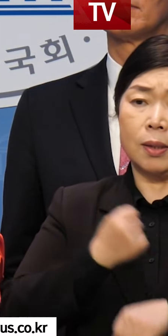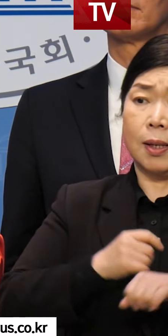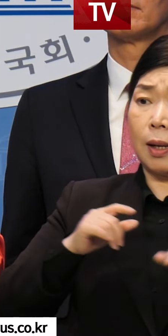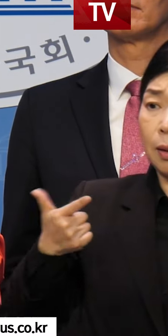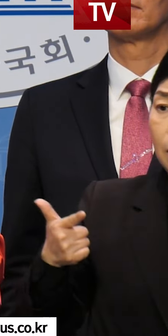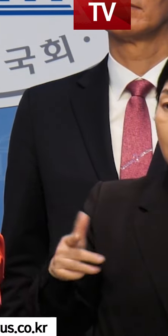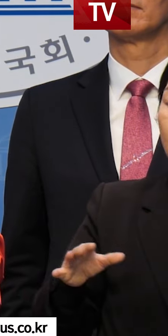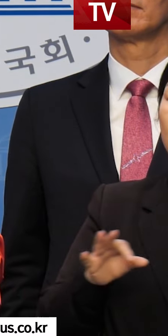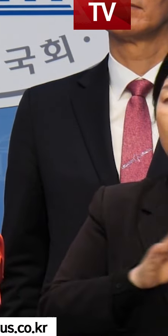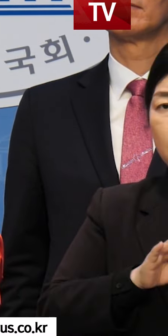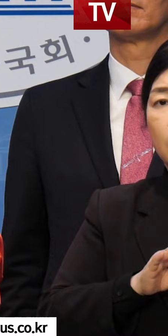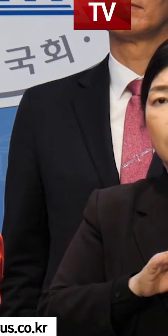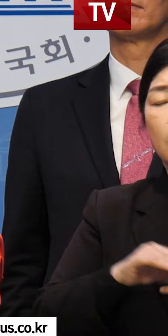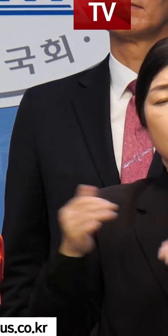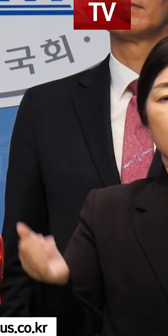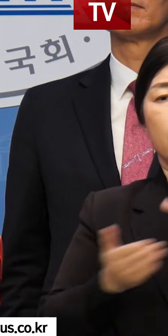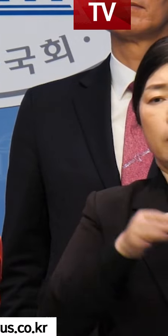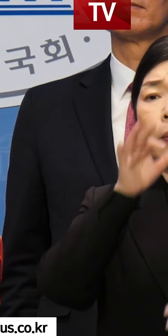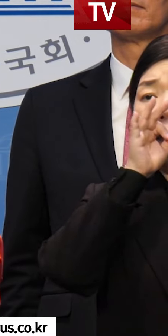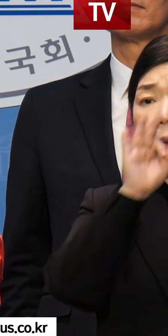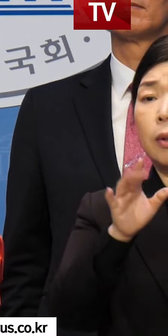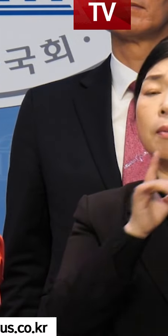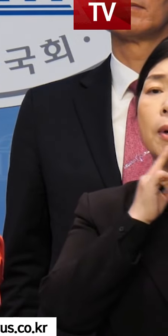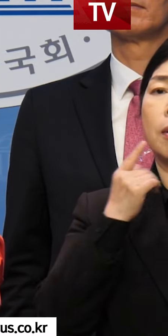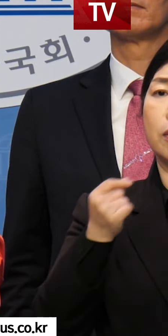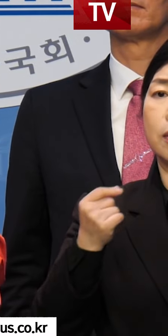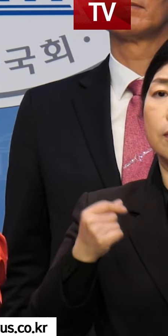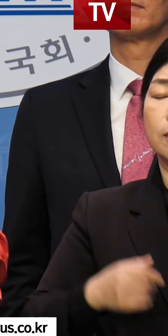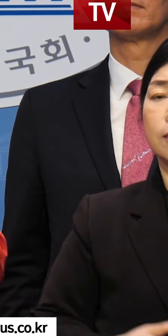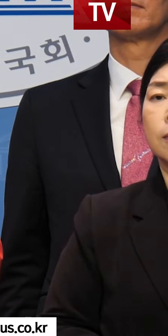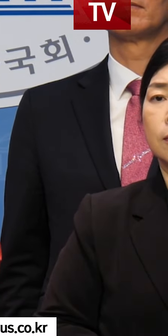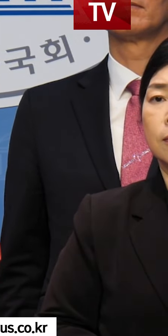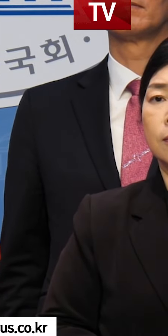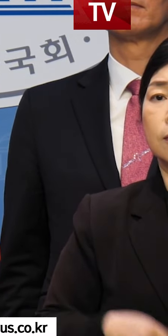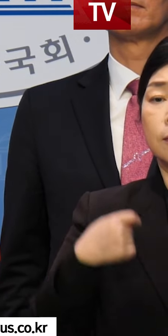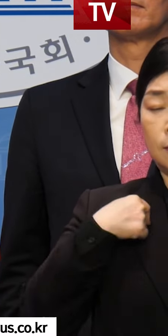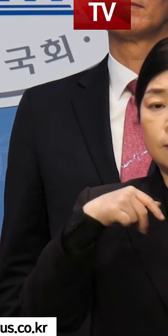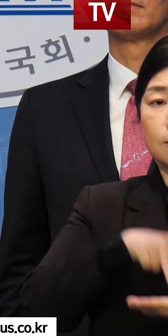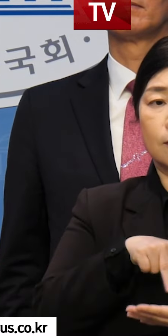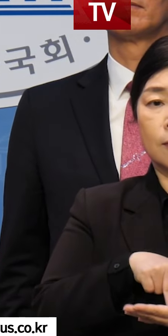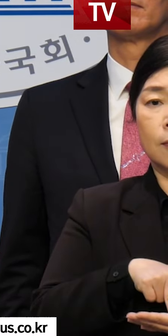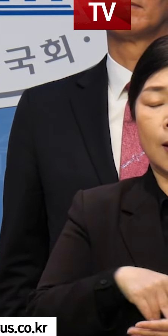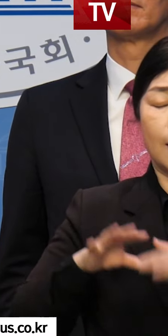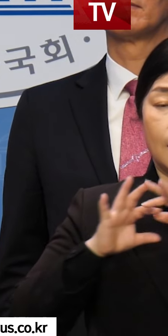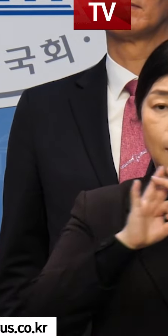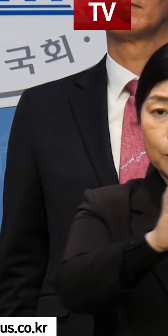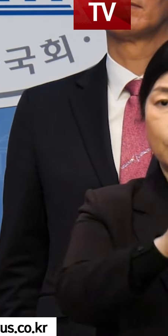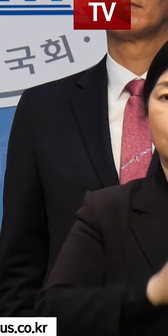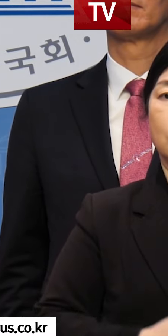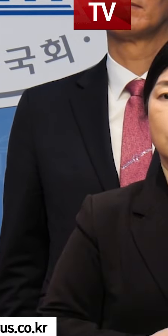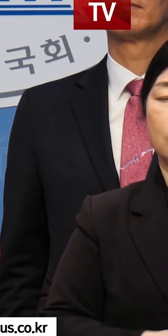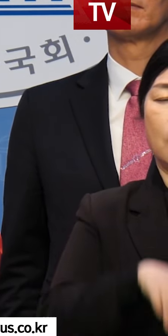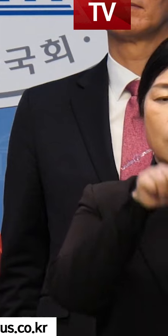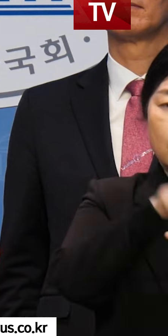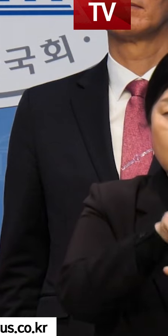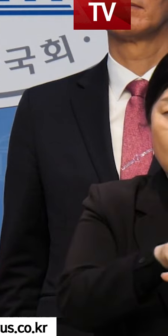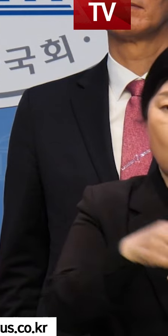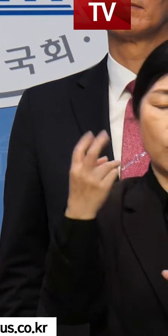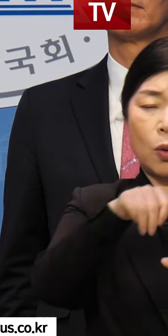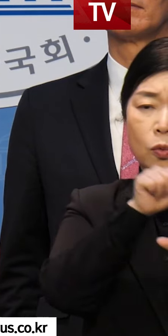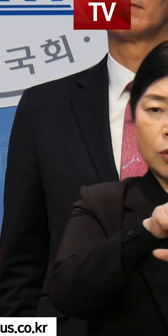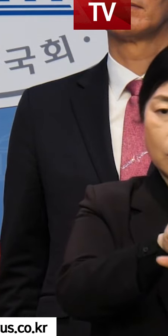하지 않으면 이루지 못한다는 글귀처럼 저는 계속 두드리고